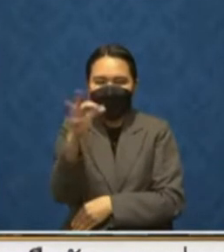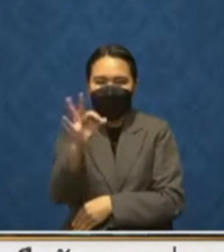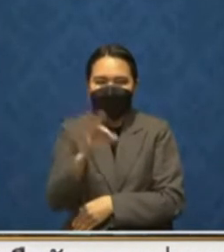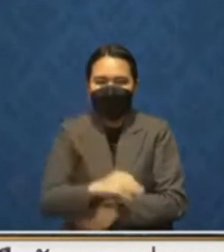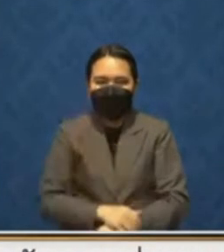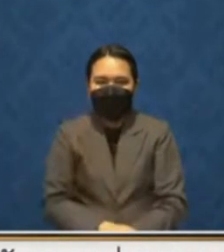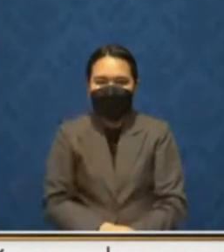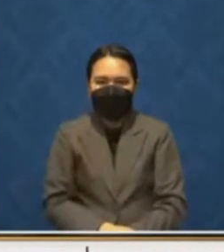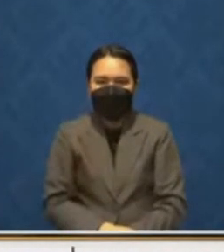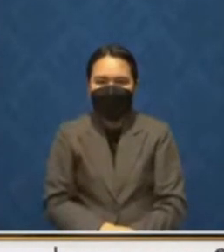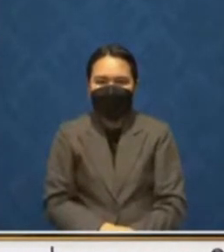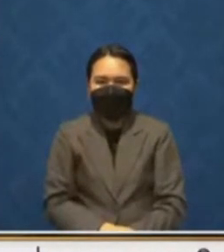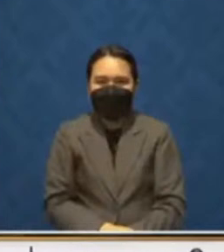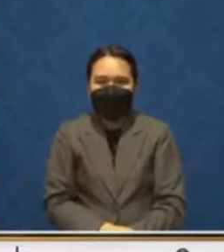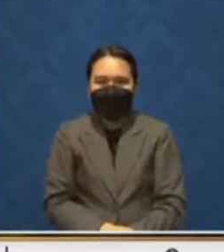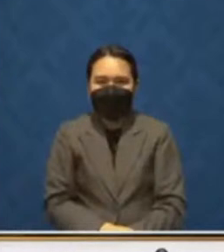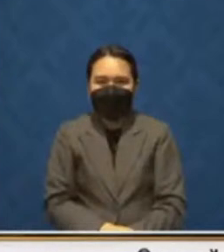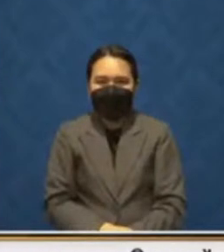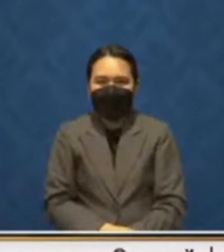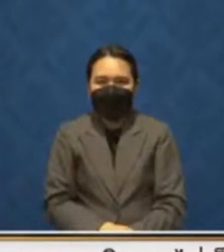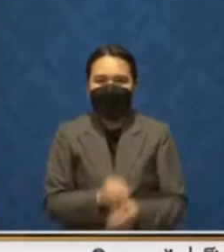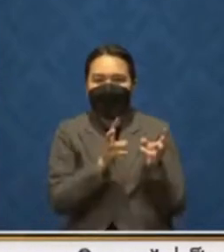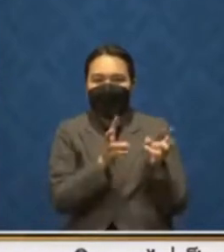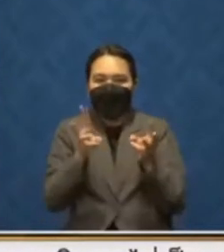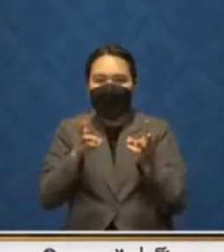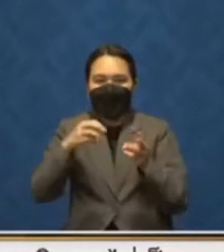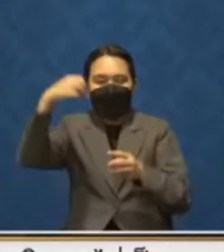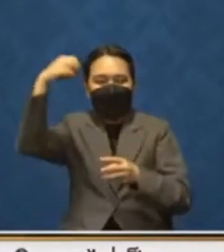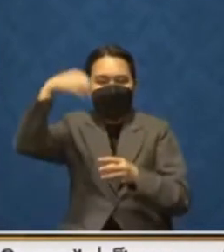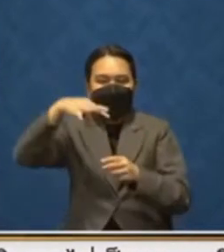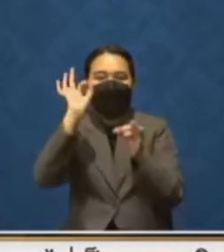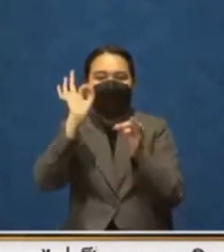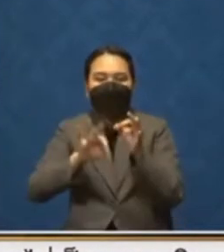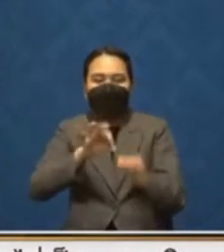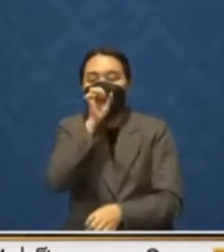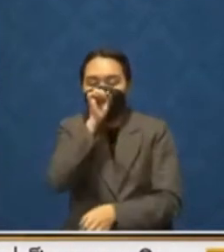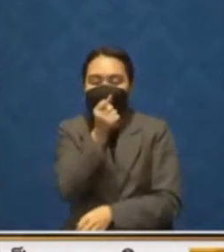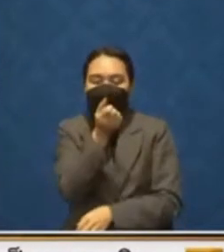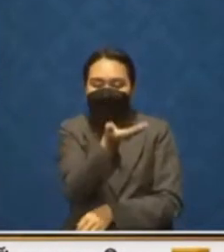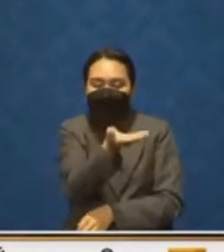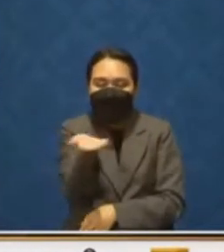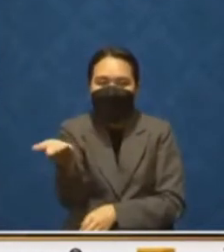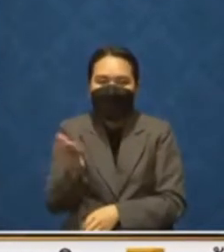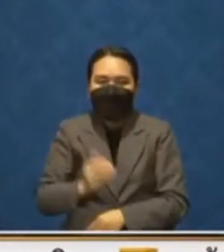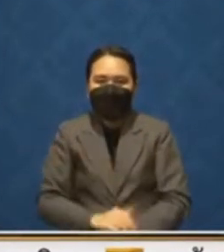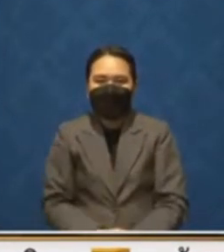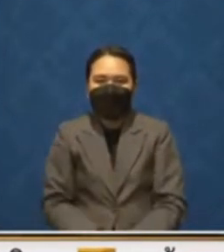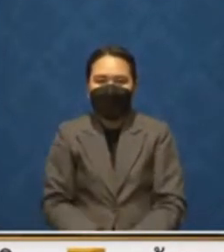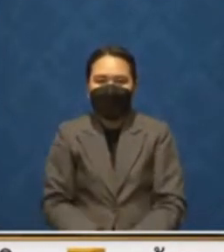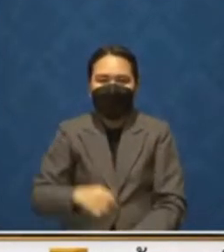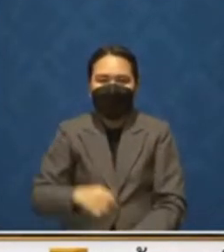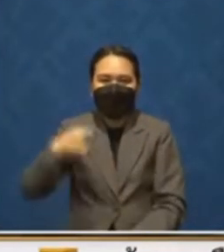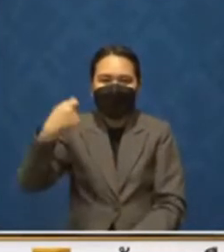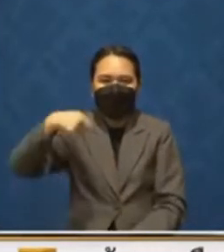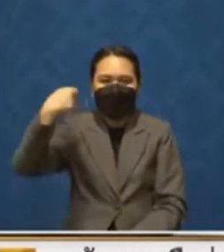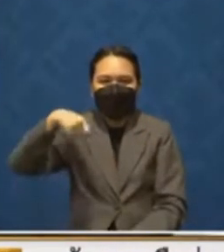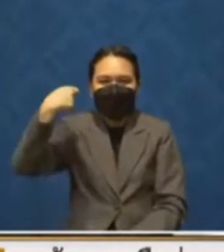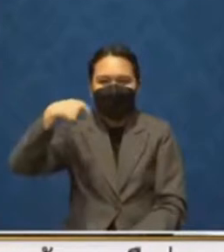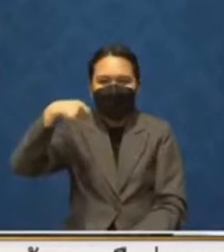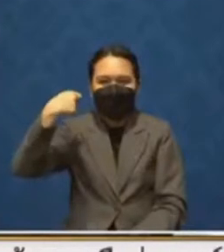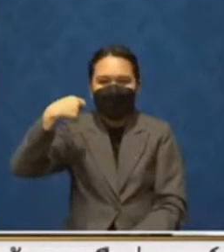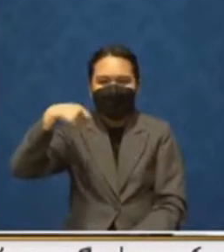ประหยัดพลังงานน่ะต้องลองดูพัดไปเรื่อยๆ